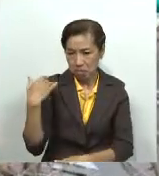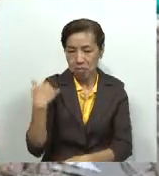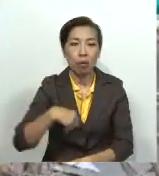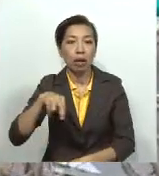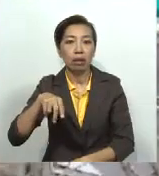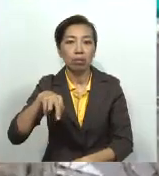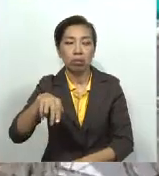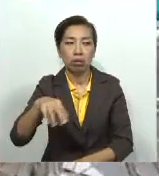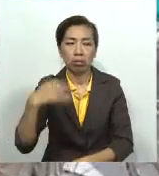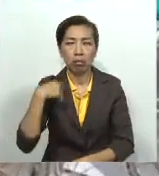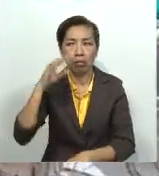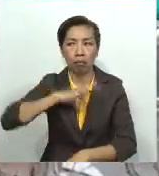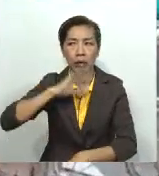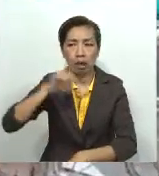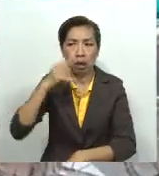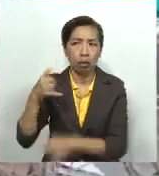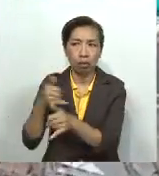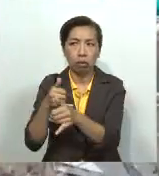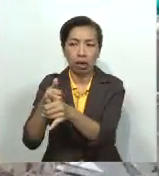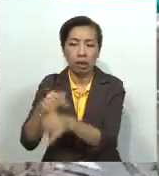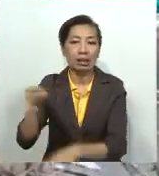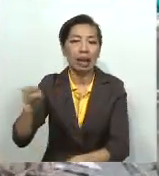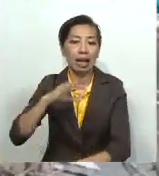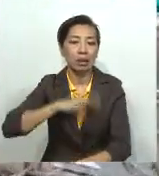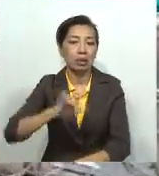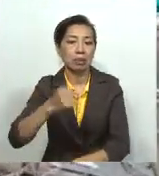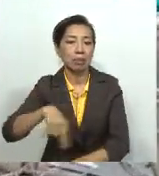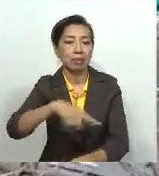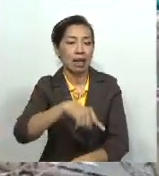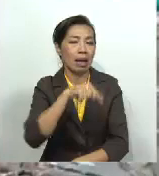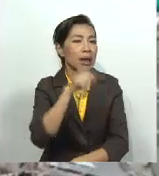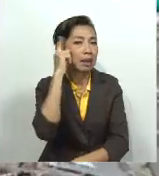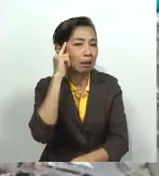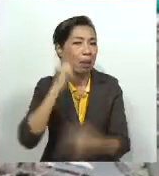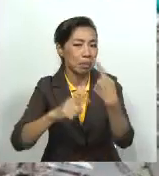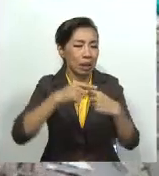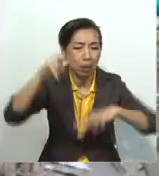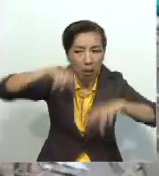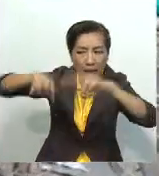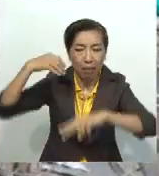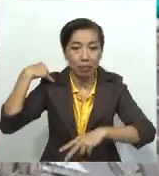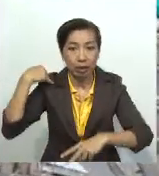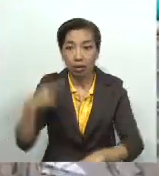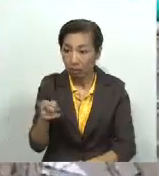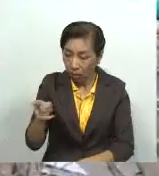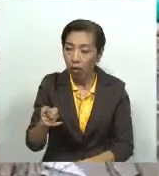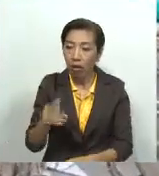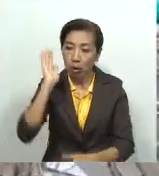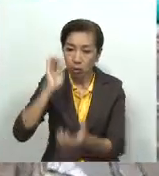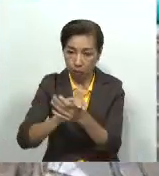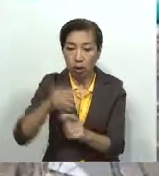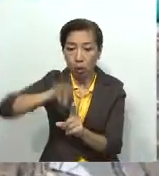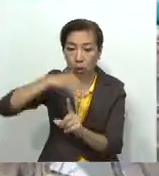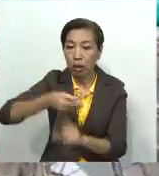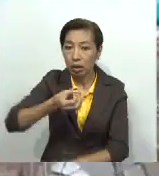ามมีอะไรอย่างเงี้ยเขาคงไม่เชื่อหรอกเพราะว่าศิลปศาสตร์เขาคงไม่เชื ่ออ๋อแปลว่าเขาก็ได้กินกล้วยป่ากินไปทางชีวิต กล้วยป่